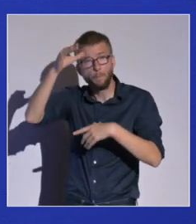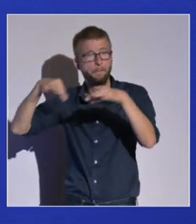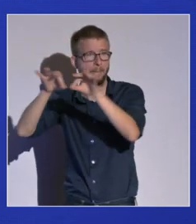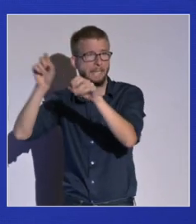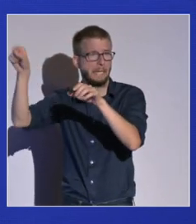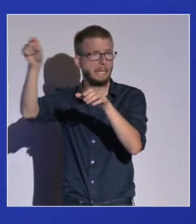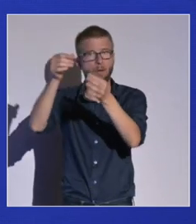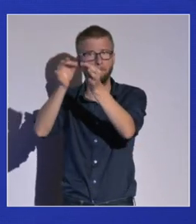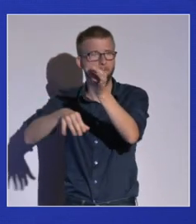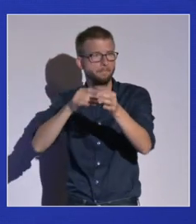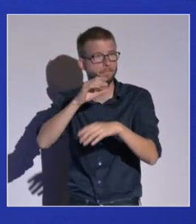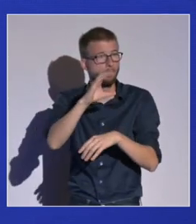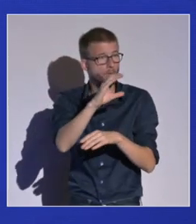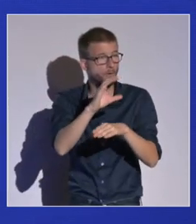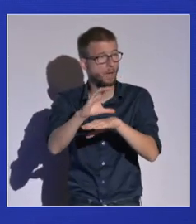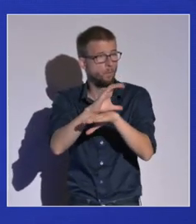ont un bilan